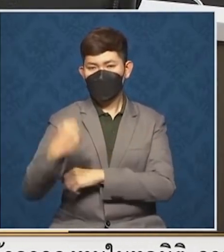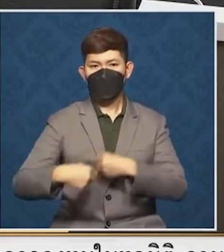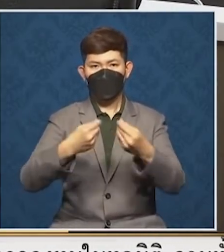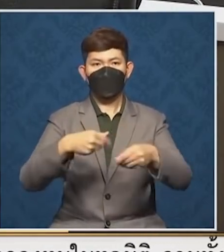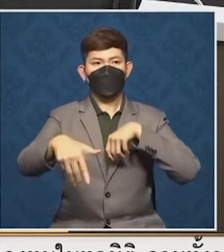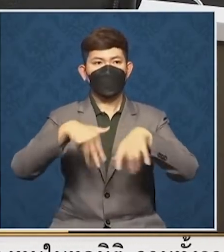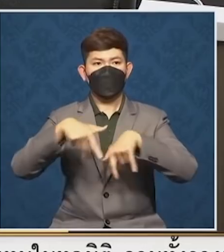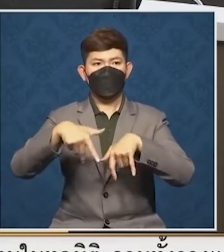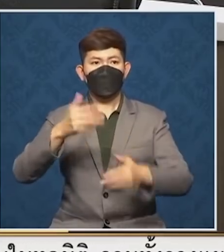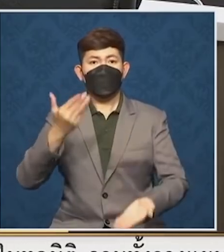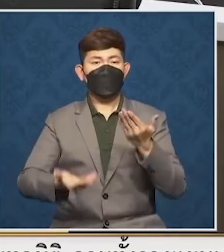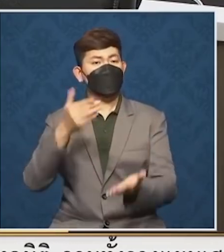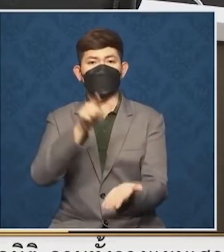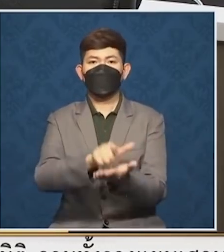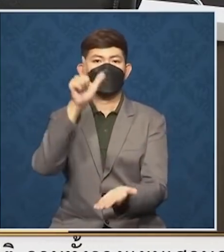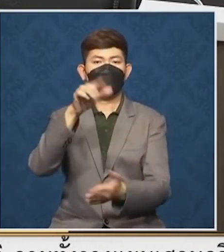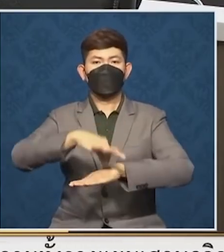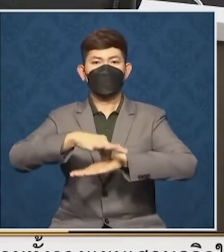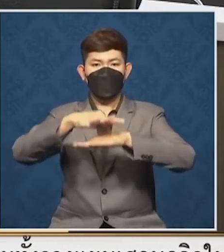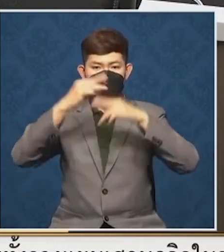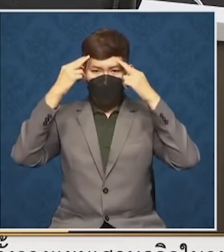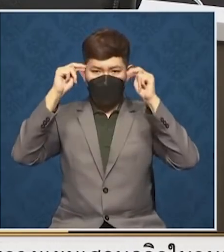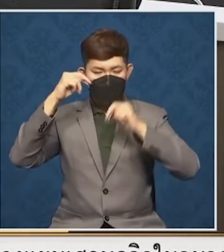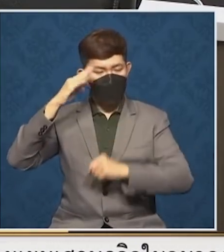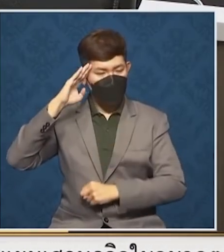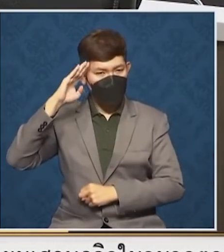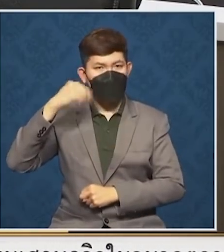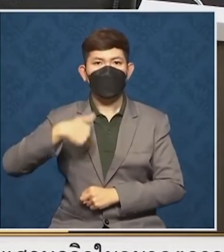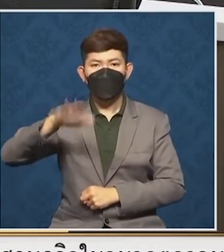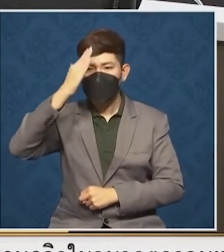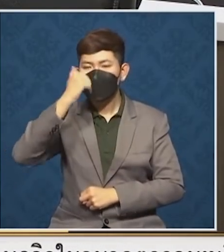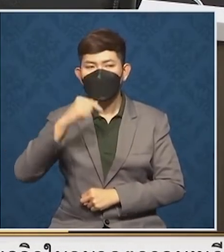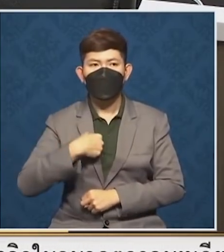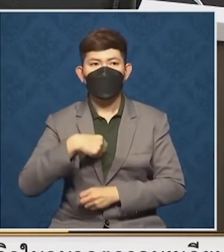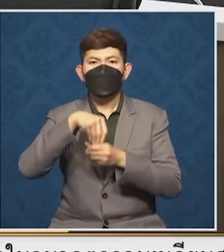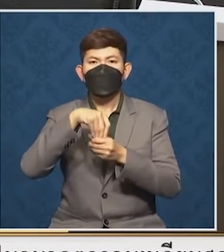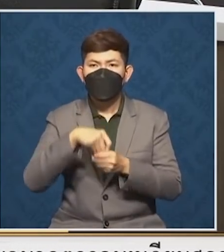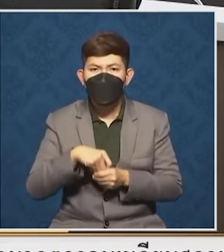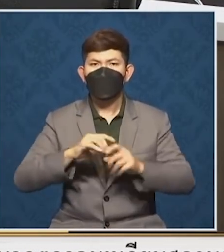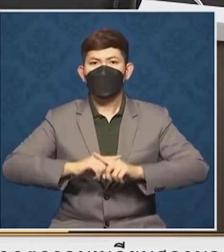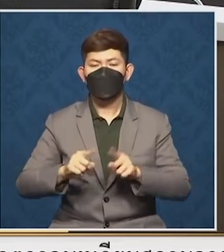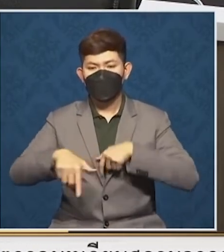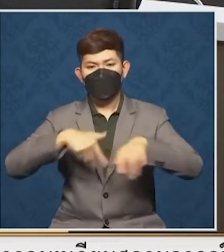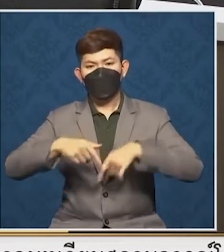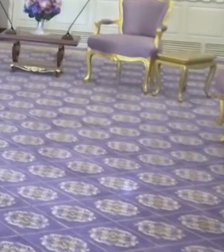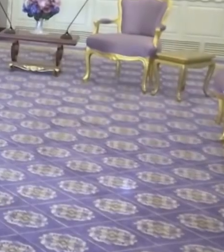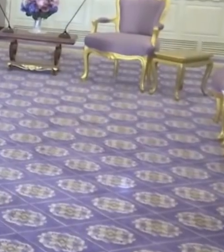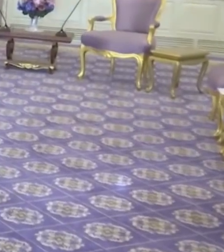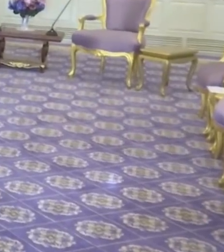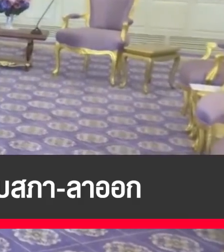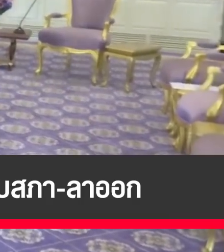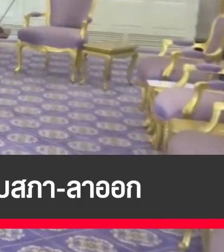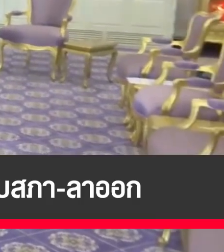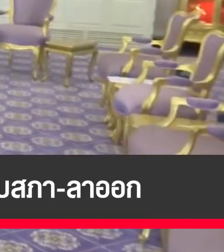ชนหรือไม่ก็ลาออกจากตำแหน่งนายกรัฐมนตรีไปค่ะอย่าอยู่บนเสียงสาปแช่งของประชาชนเลยค่ะขอบคุณมากค่ะ สำห